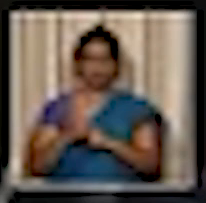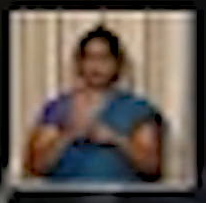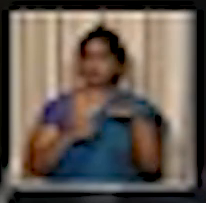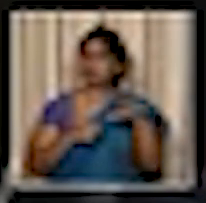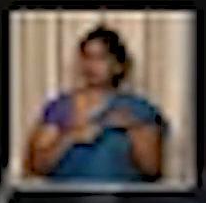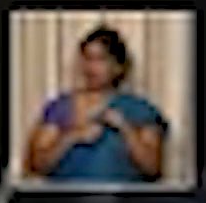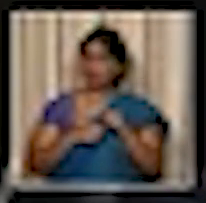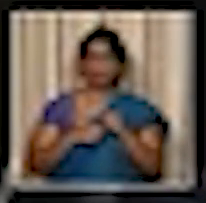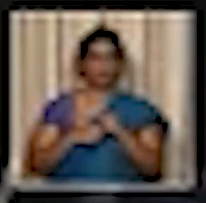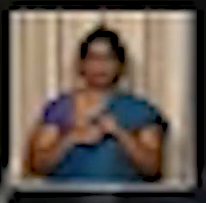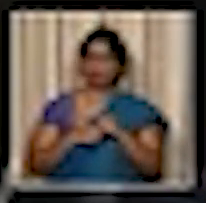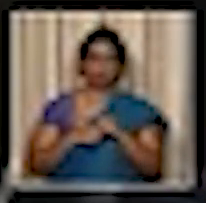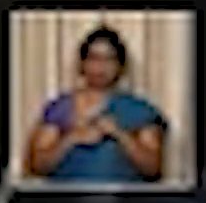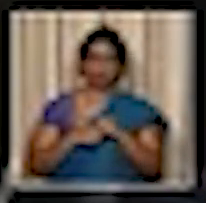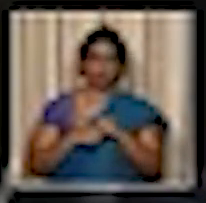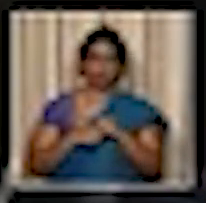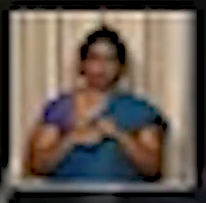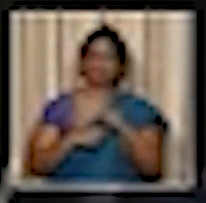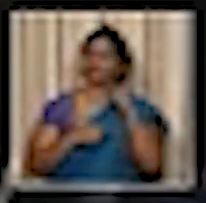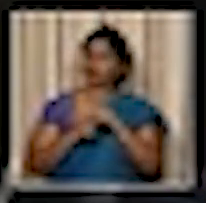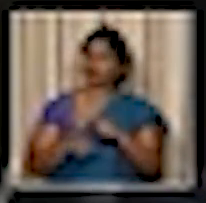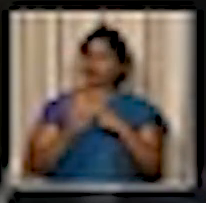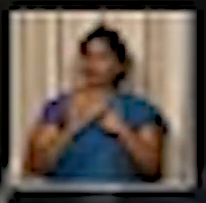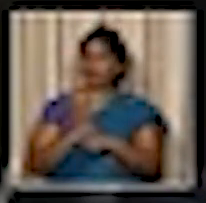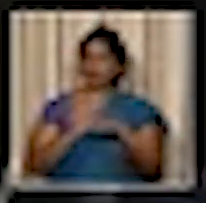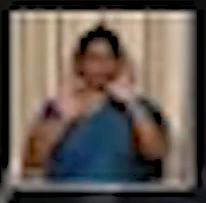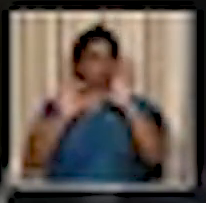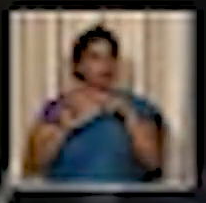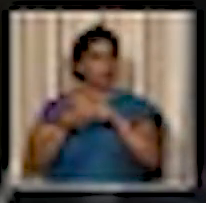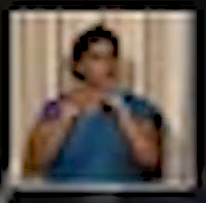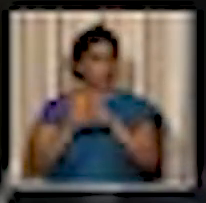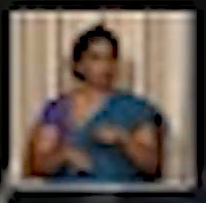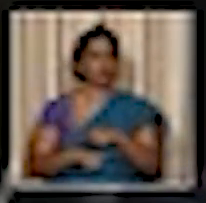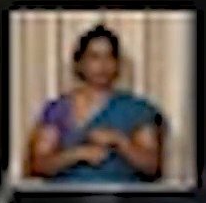කළ නොහැකි වන්නේය. එම පනතේ නමවන වගන්තිය මෙසේය.